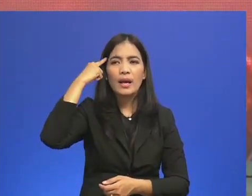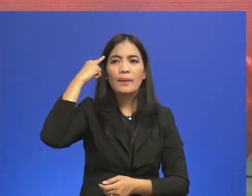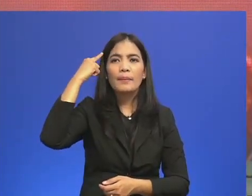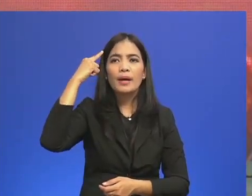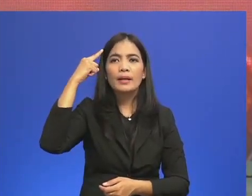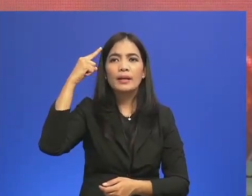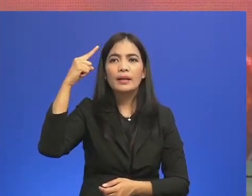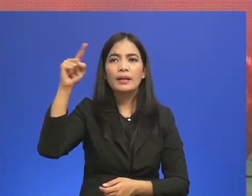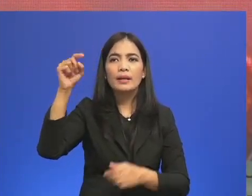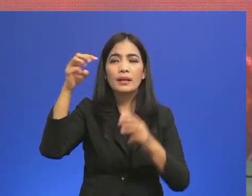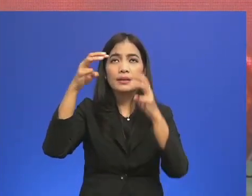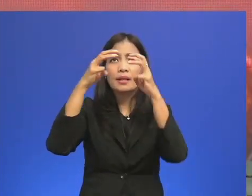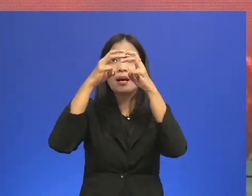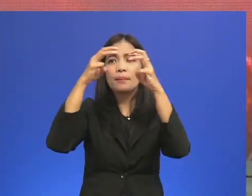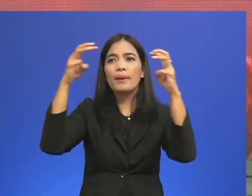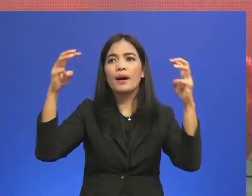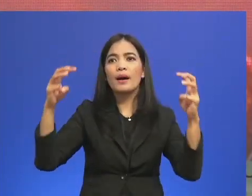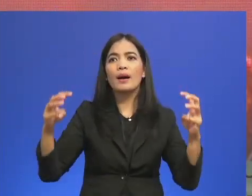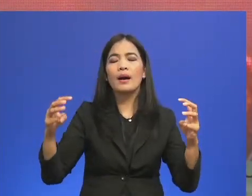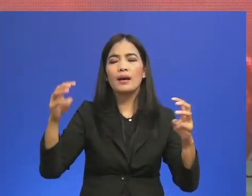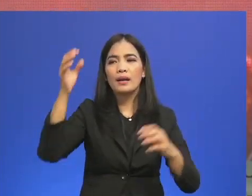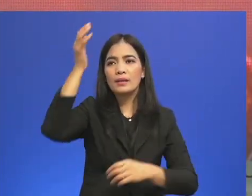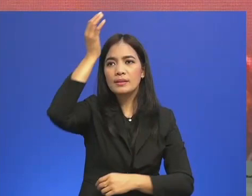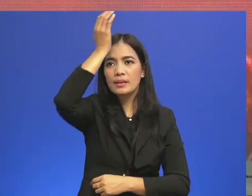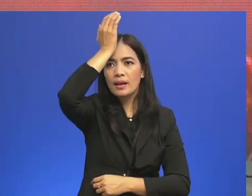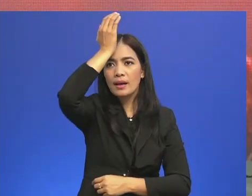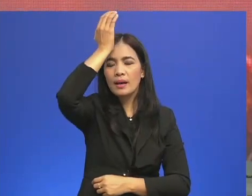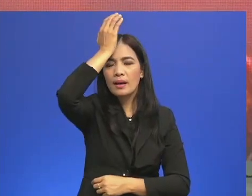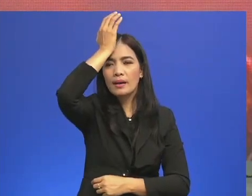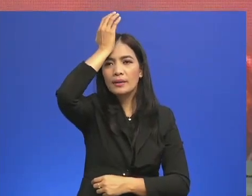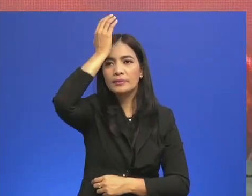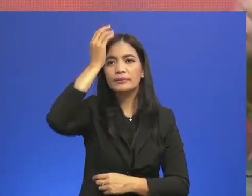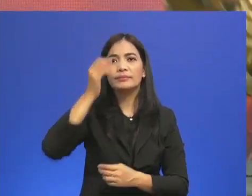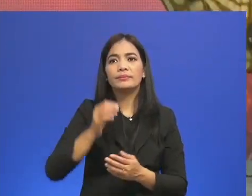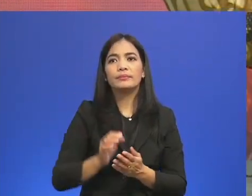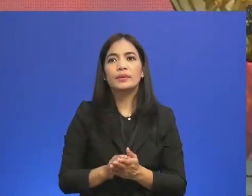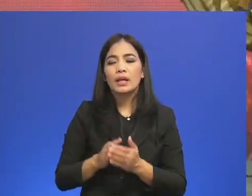Sanjungan bagi Sang Maharaja,